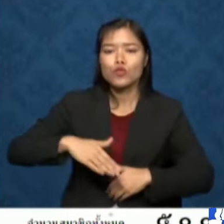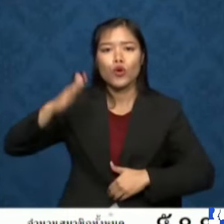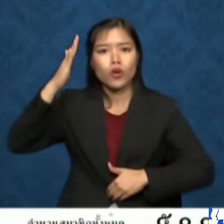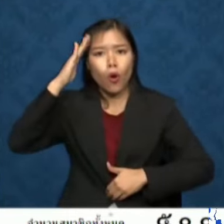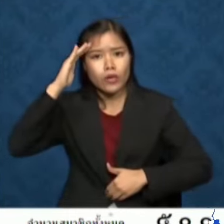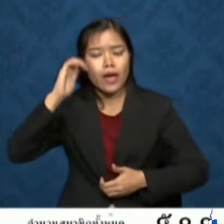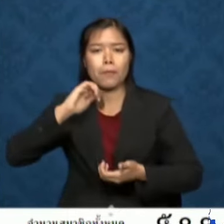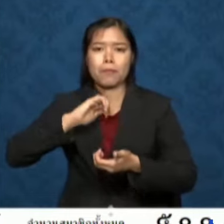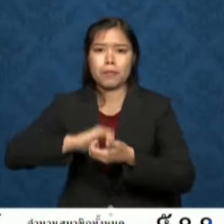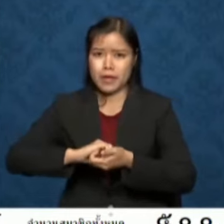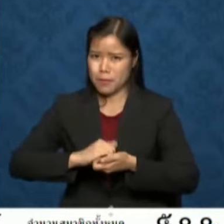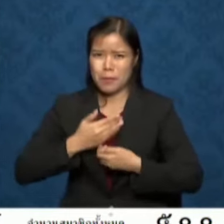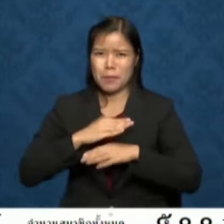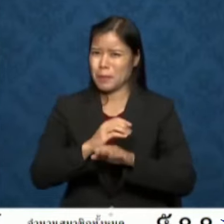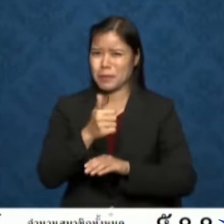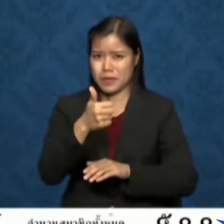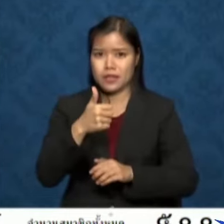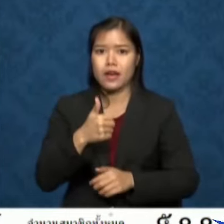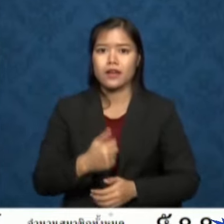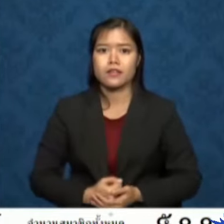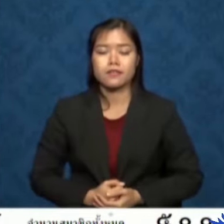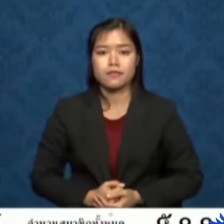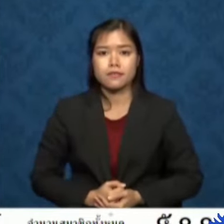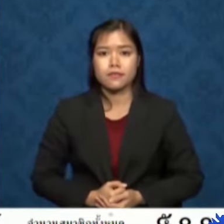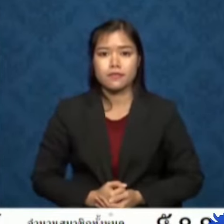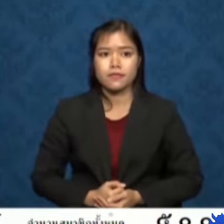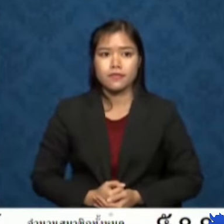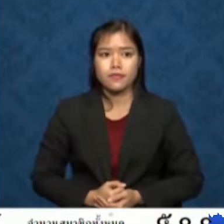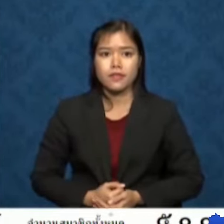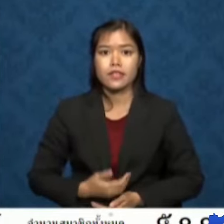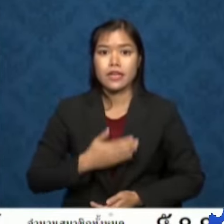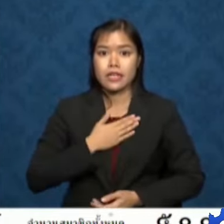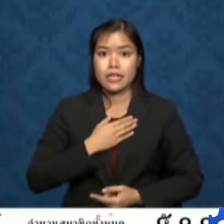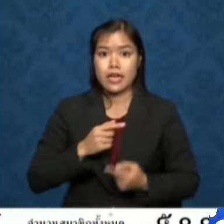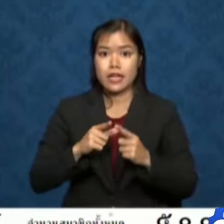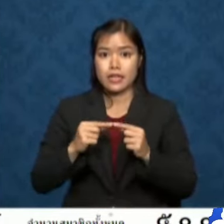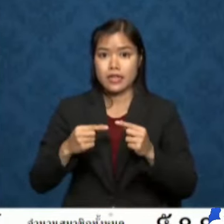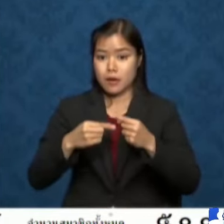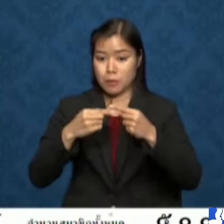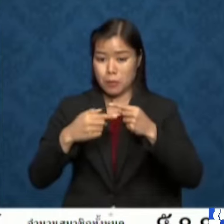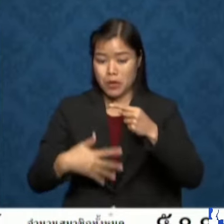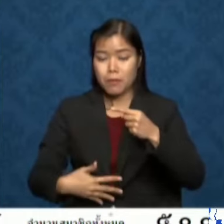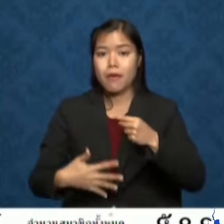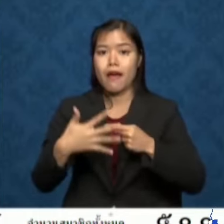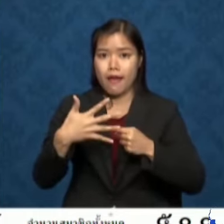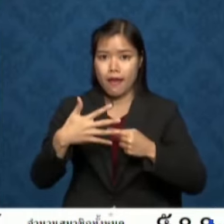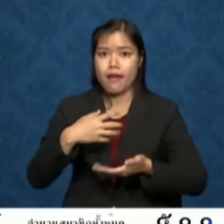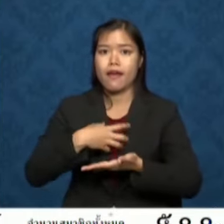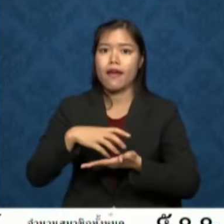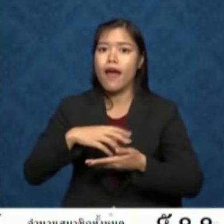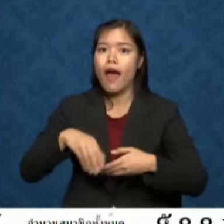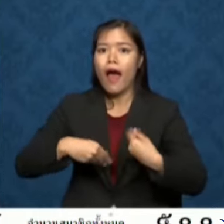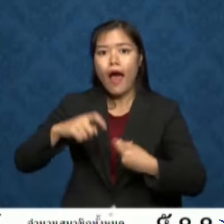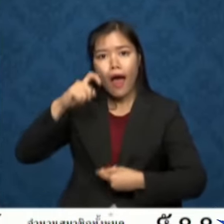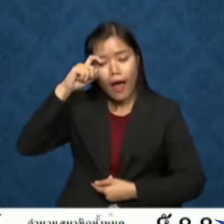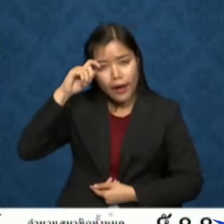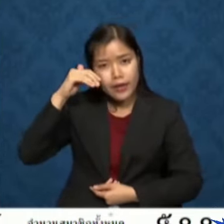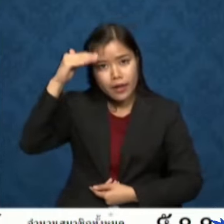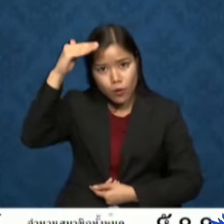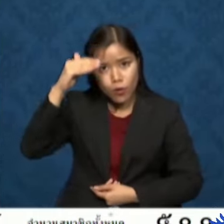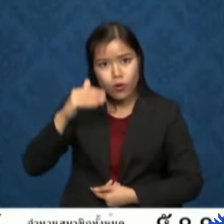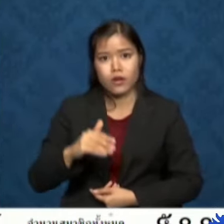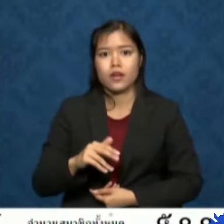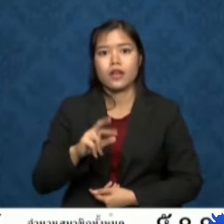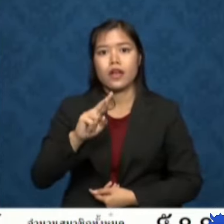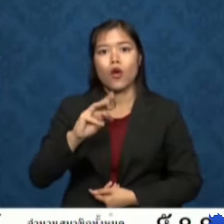กองทัพและประชาชนขึ้นมาใหม่ได้ผมมี 5เรื่องที่จะสะท้อนให้ท่านนายกและรัฐมนตรีว่าการกระทรวง